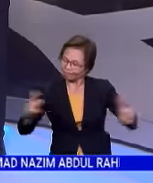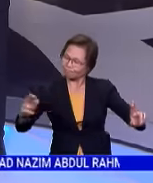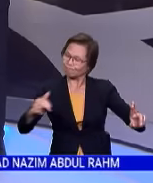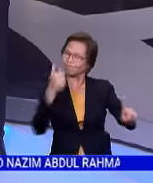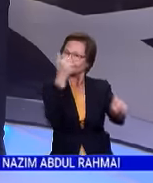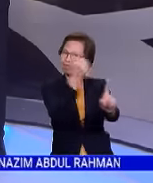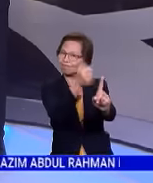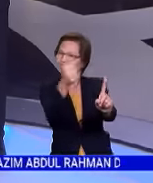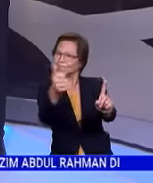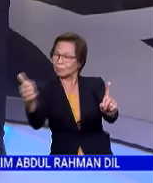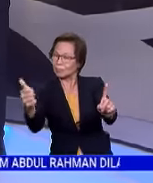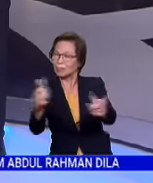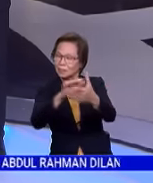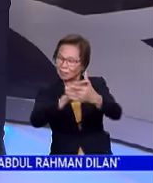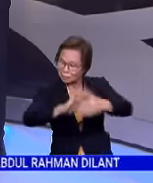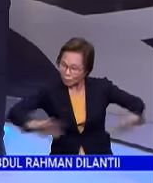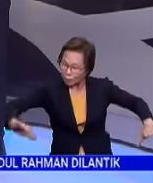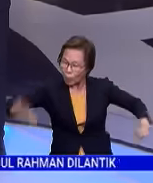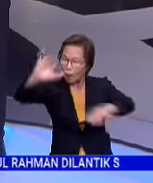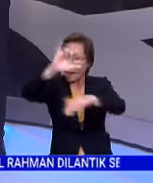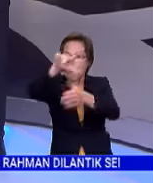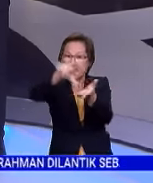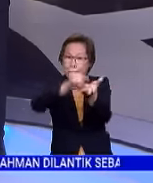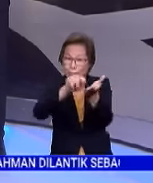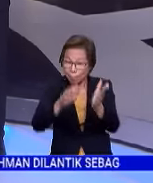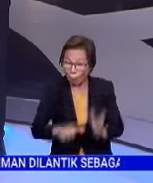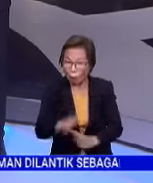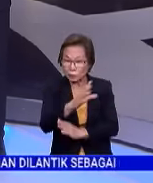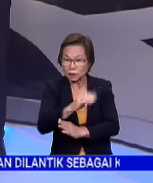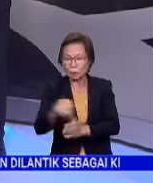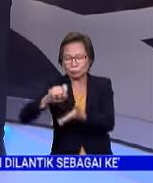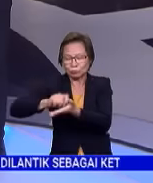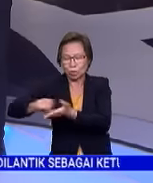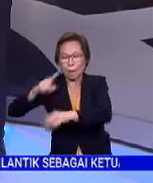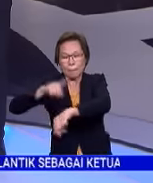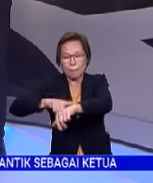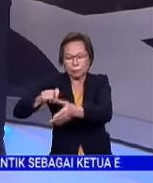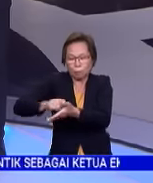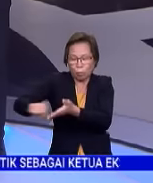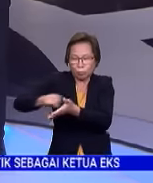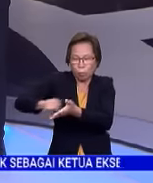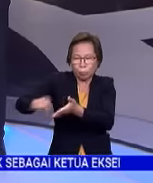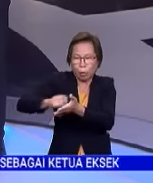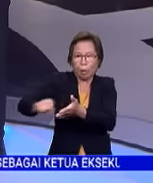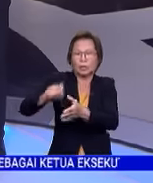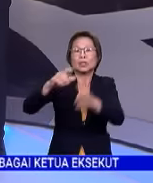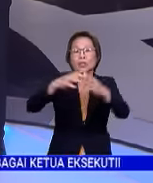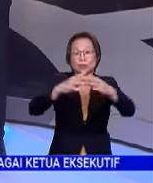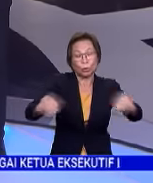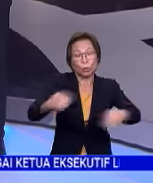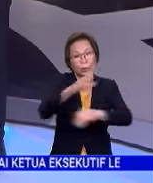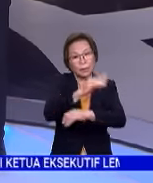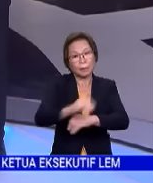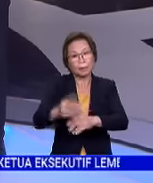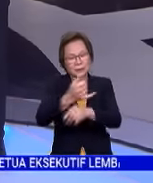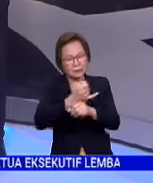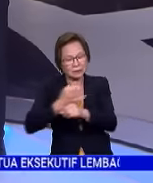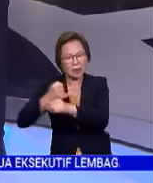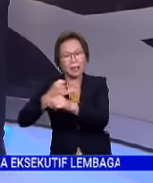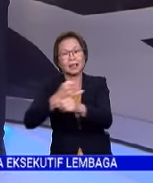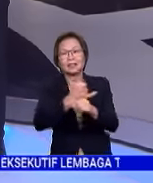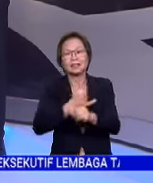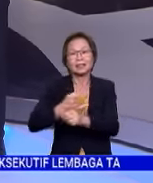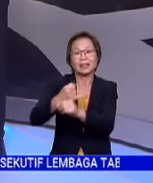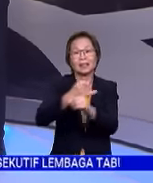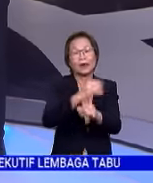diri dan langkah keselamatan petugas media sebelum membuat liputan di lapangan terbang. Lapangan si samping menjaga prosedur